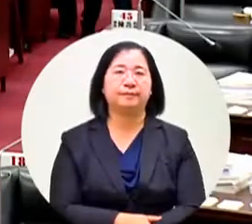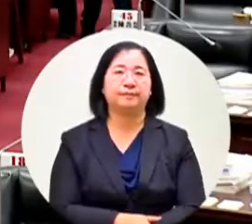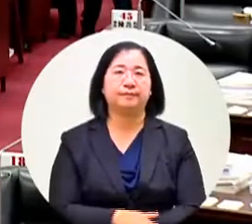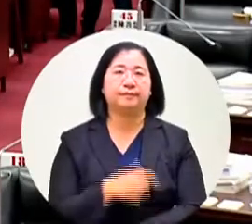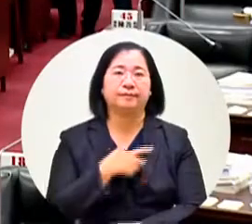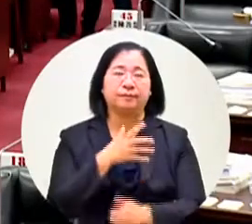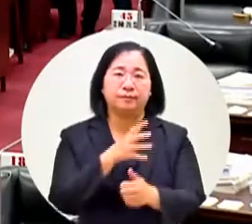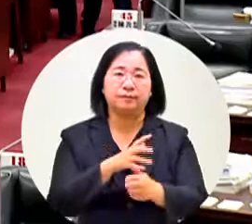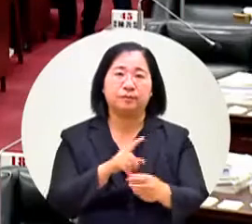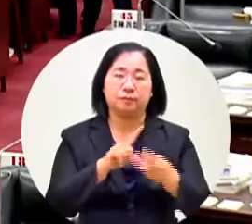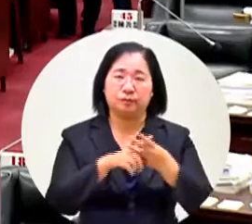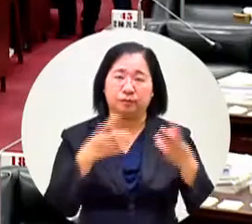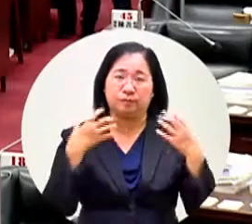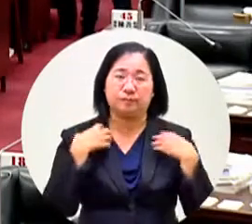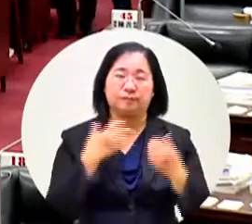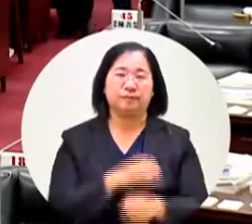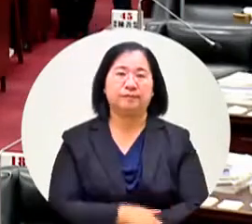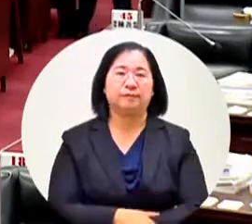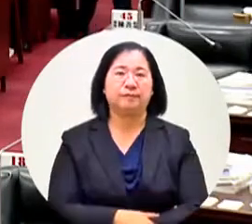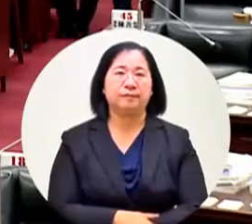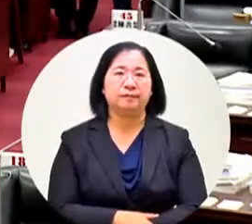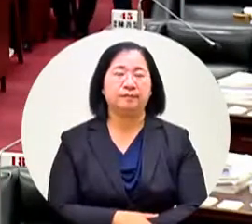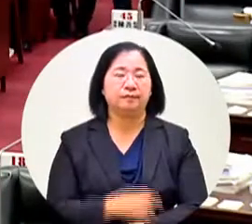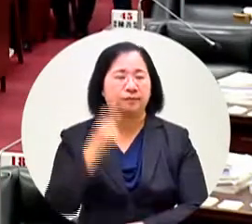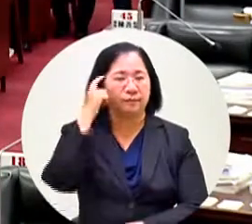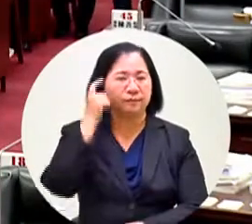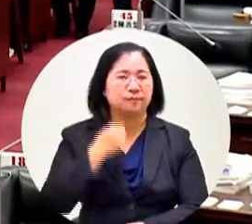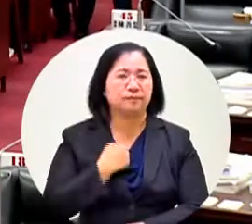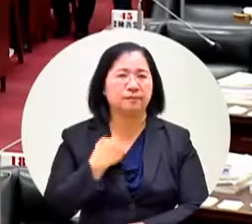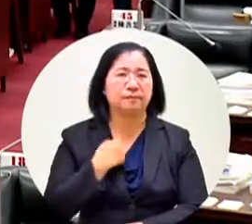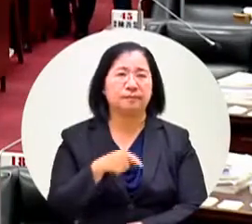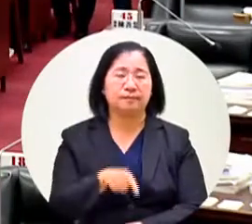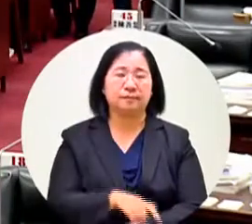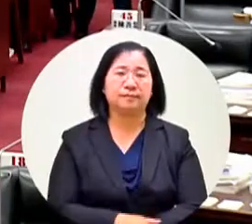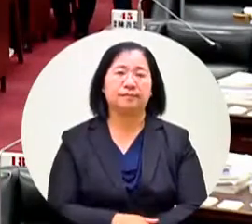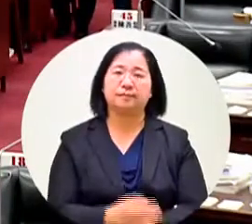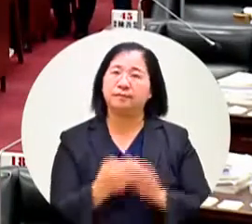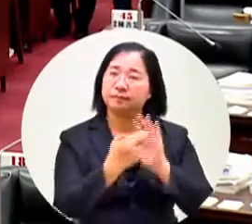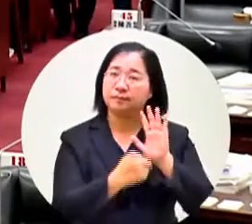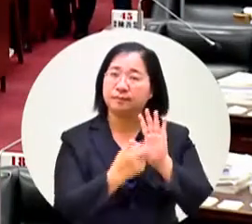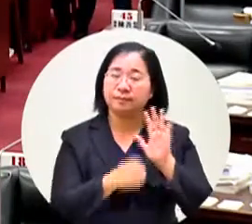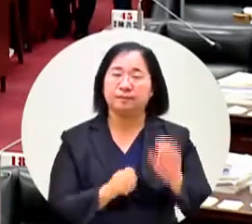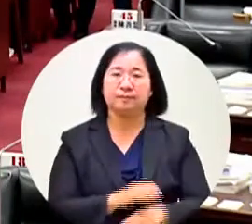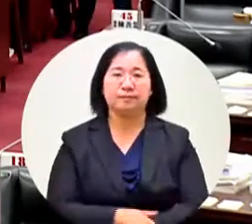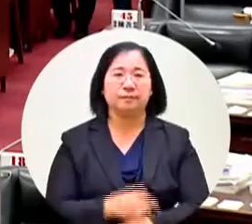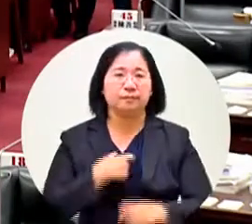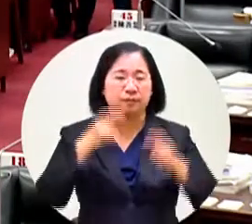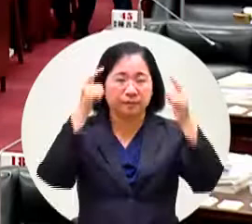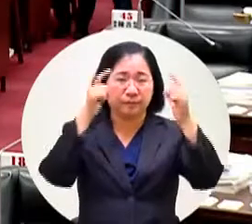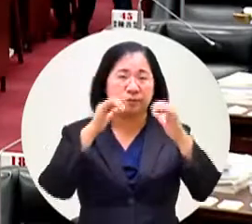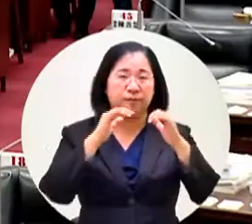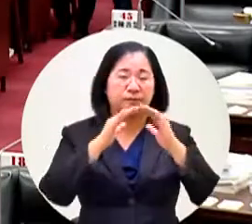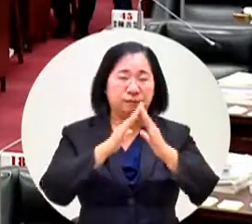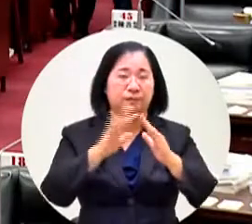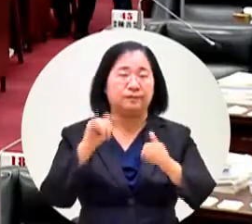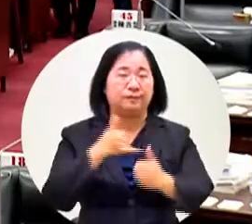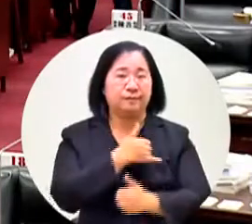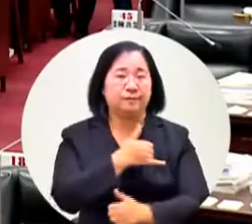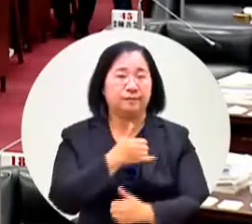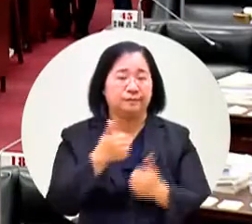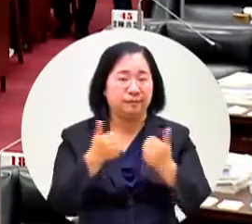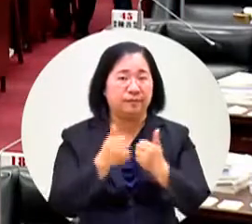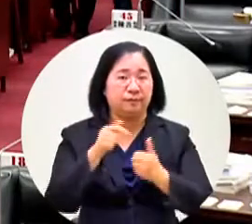问一下我们的议事主任，主任，我想要了解一下，请你说明一下我们高雄市议会的议